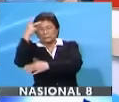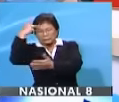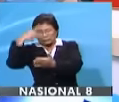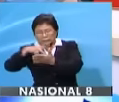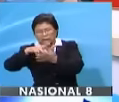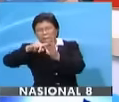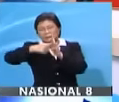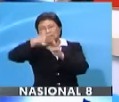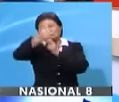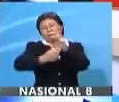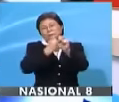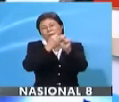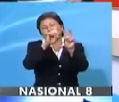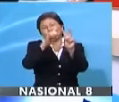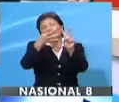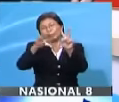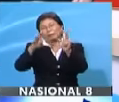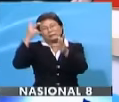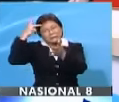tahun lepas.